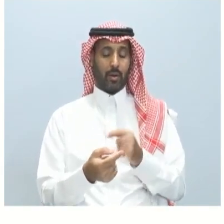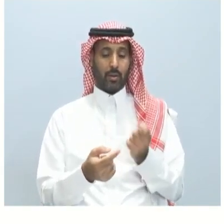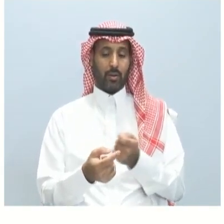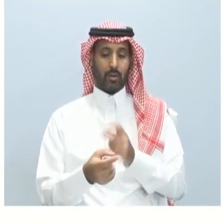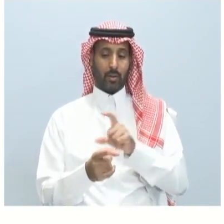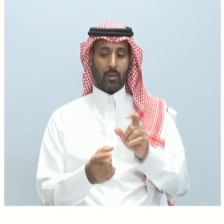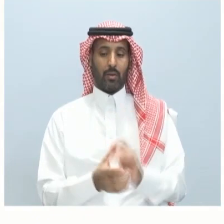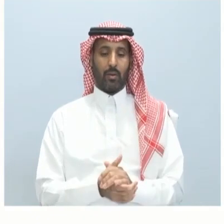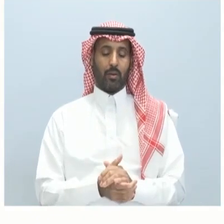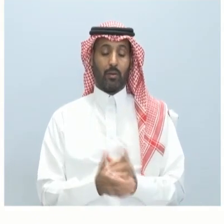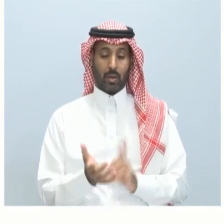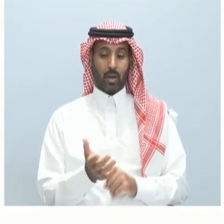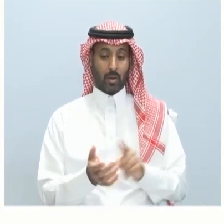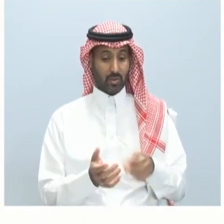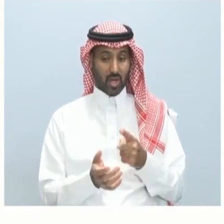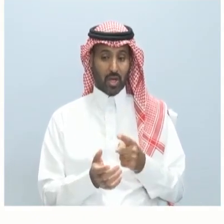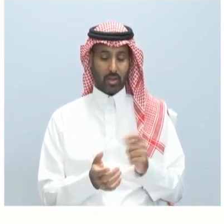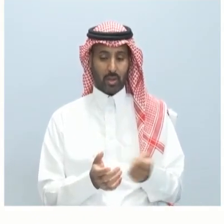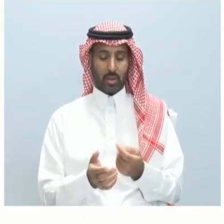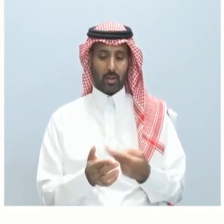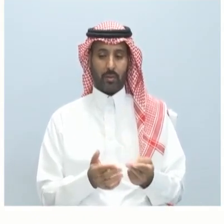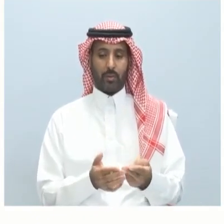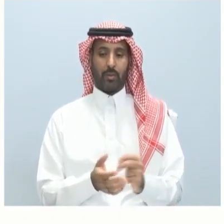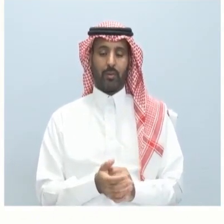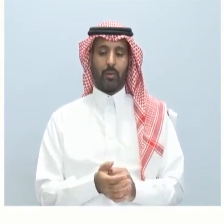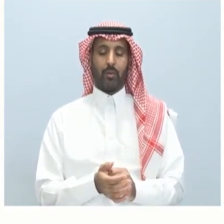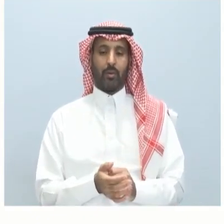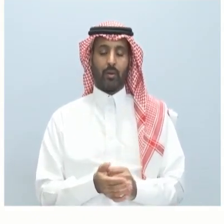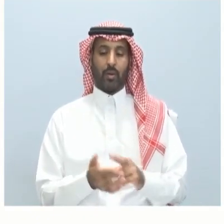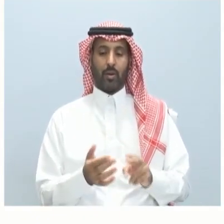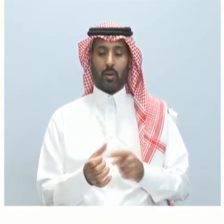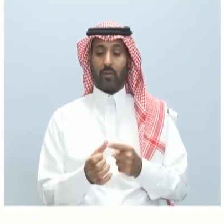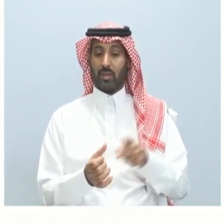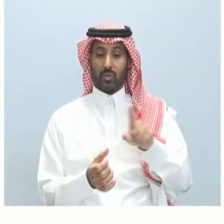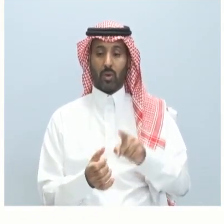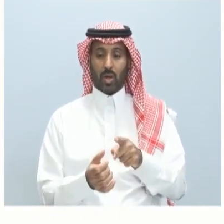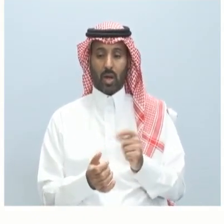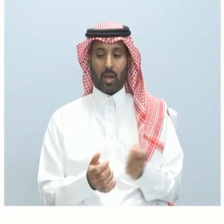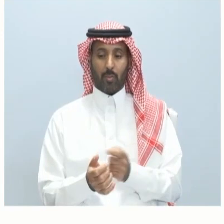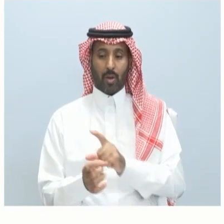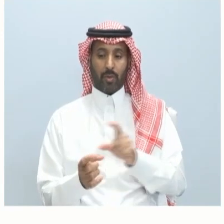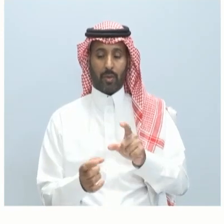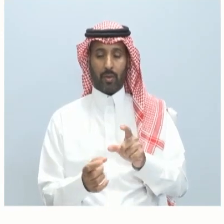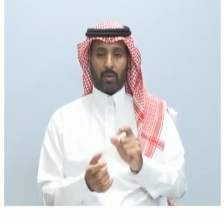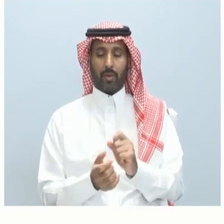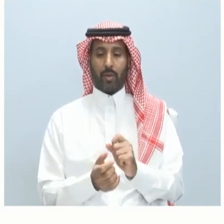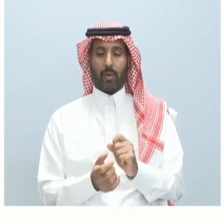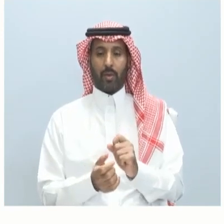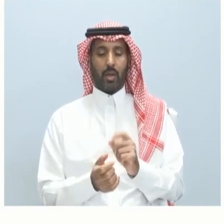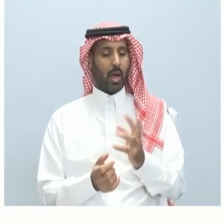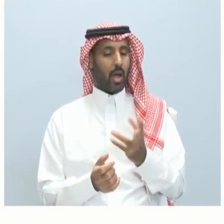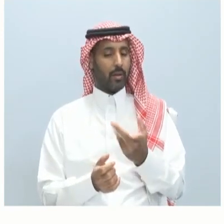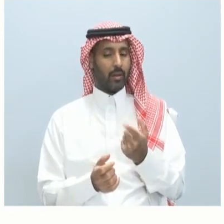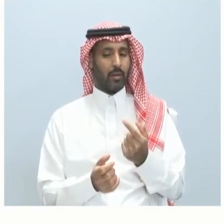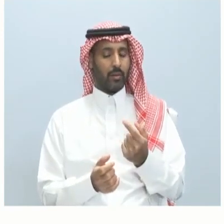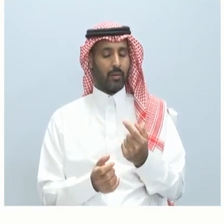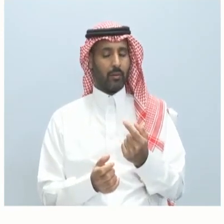هذه المعادله ونتحقق من صحه حلنا يا احبتي في سؤال حل المعادله المطلوب منا ايجاد